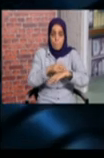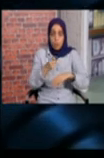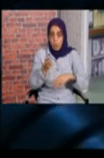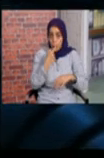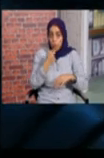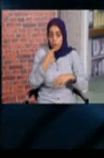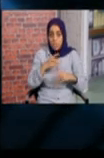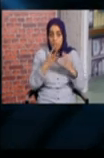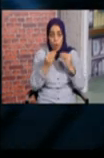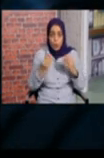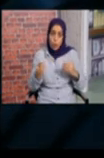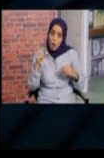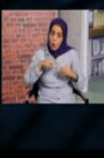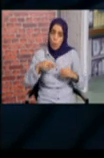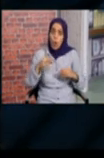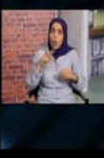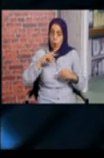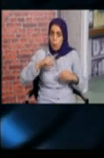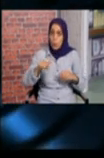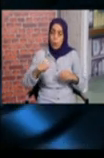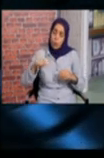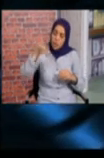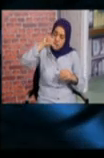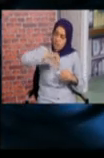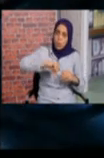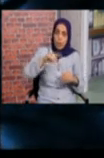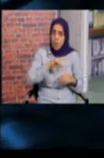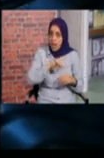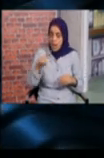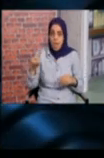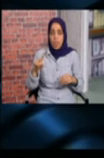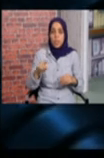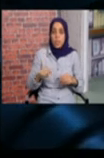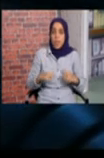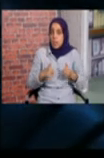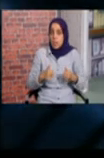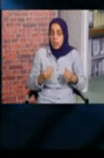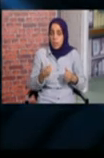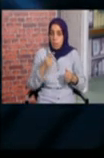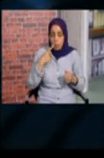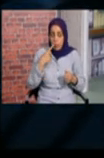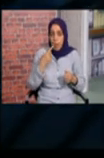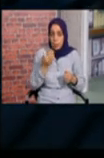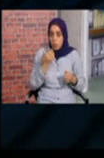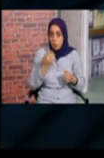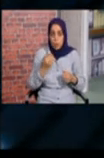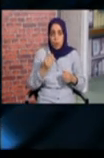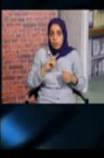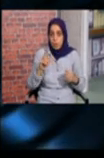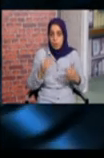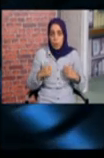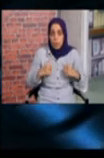اليها وبيقولوا هم بيقولوا ان النسبه كذا، يعني انا لو جت عليا انا ما بحبش اقول ده، وبحب دايما اتكلم عن